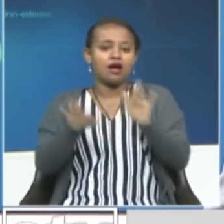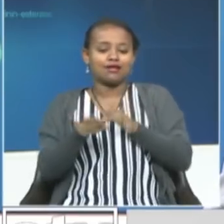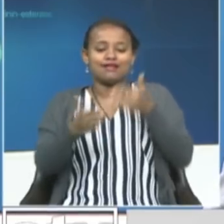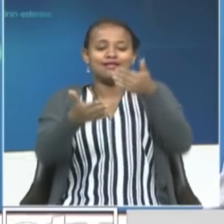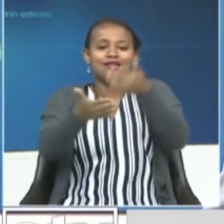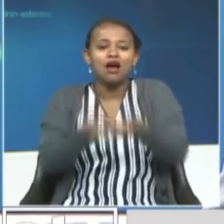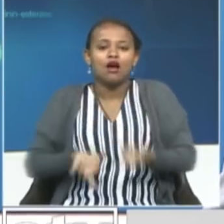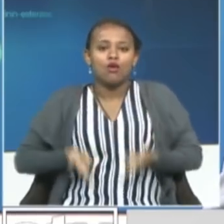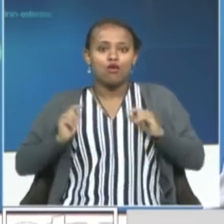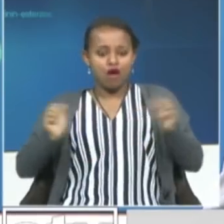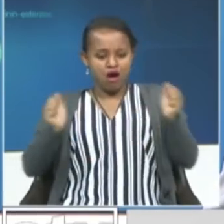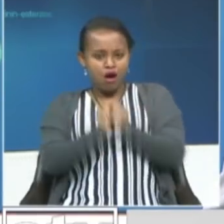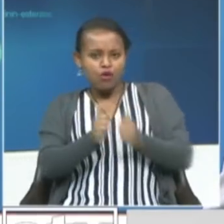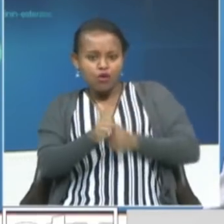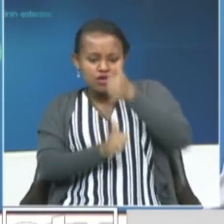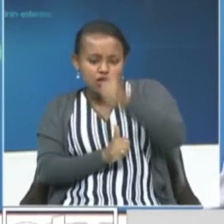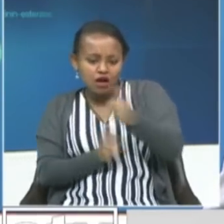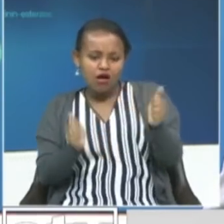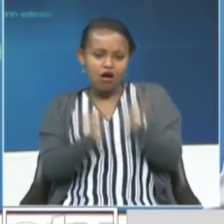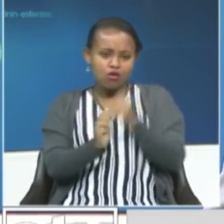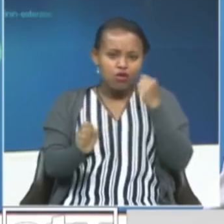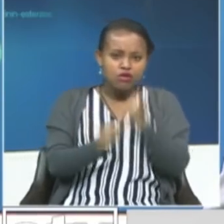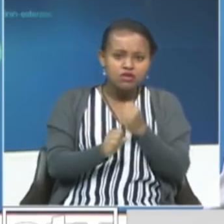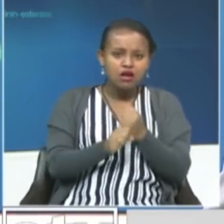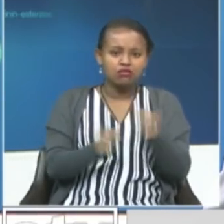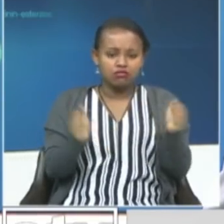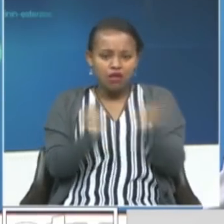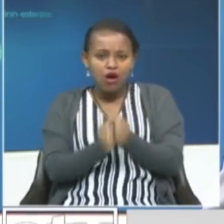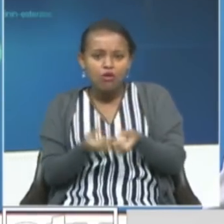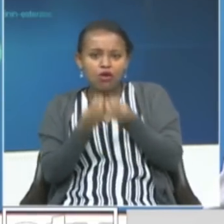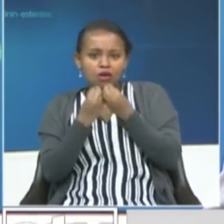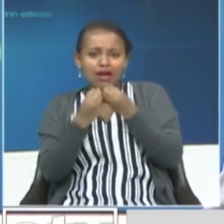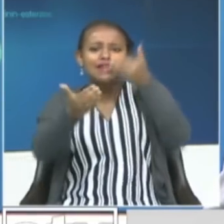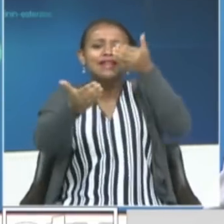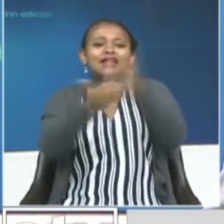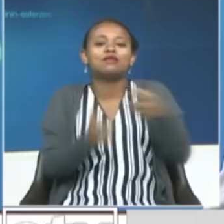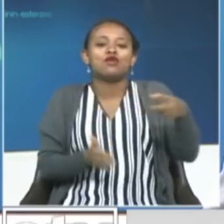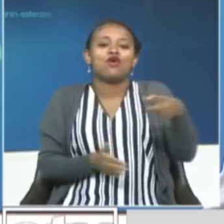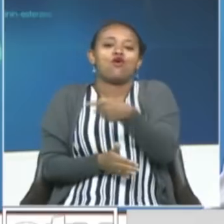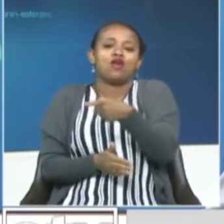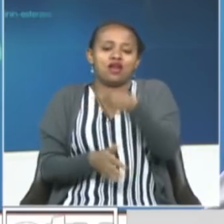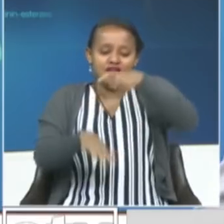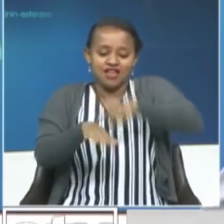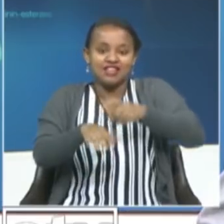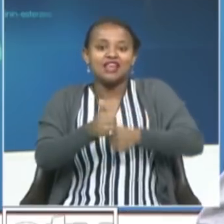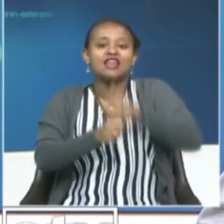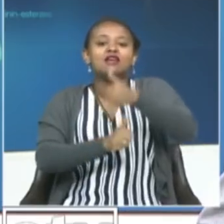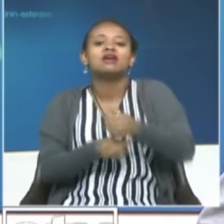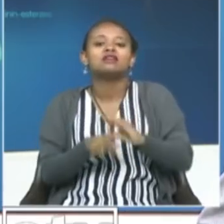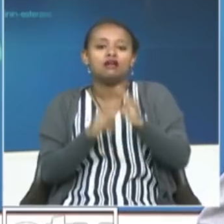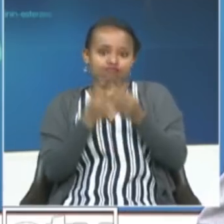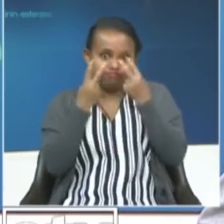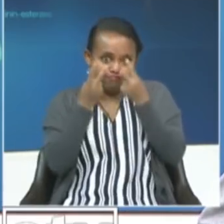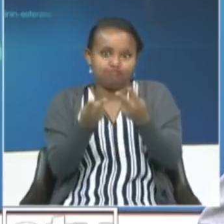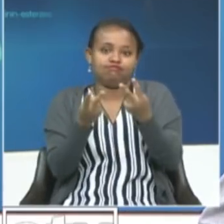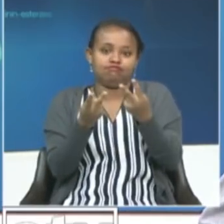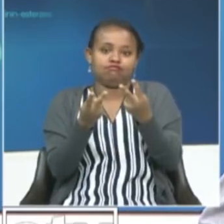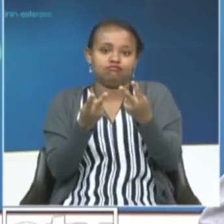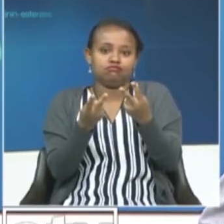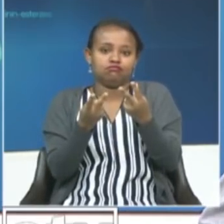ተቀራርቦ መኖርን አብሮ የማሳለፍ አብሮ የመስራት አብሮ የመብላት ቅርብ የሆነ ጊዜ የማሳለፍ ሁኔታዎች